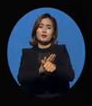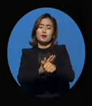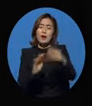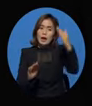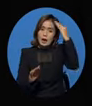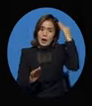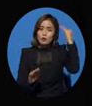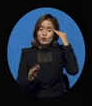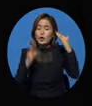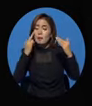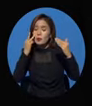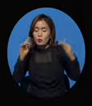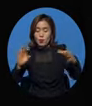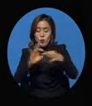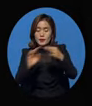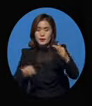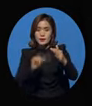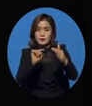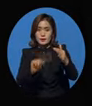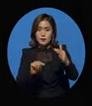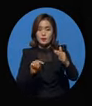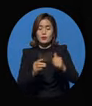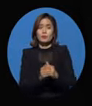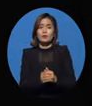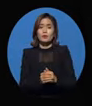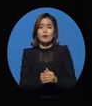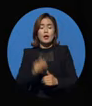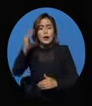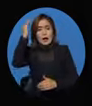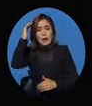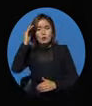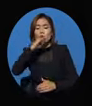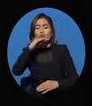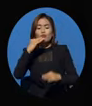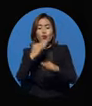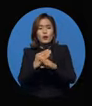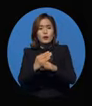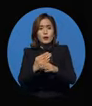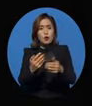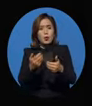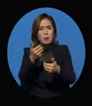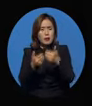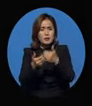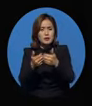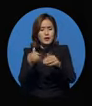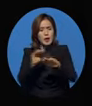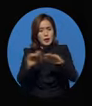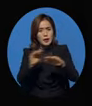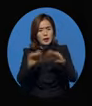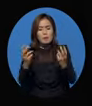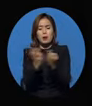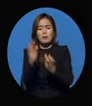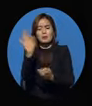에서 2 에 뭔가 남북관계를 풀 수 있는 어떤 방안을 찾아내는 게 중요하다고 생각했습니다